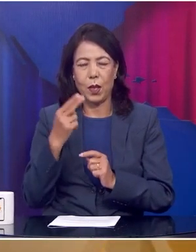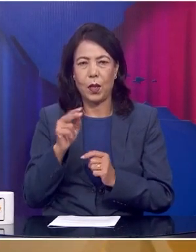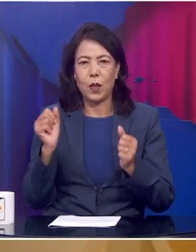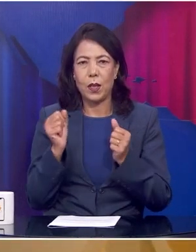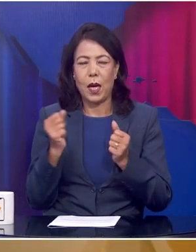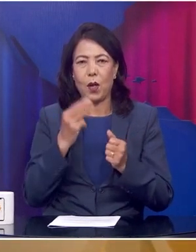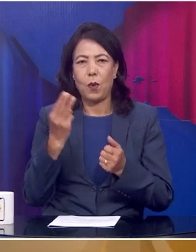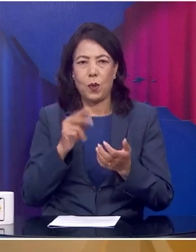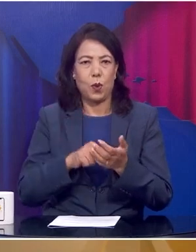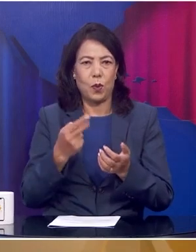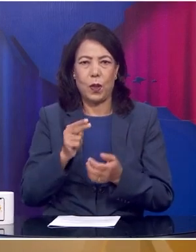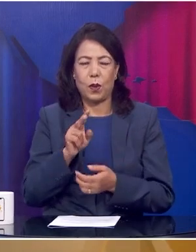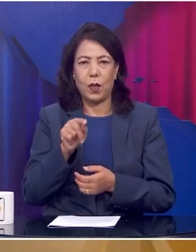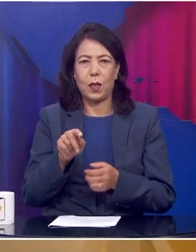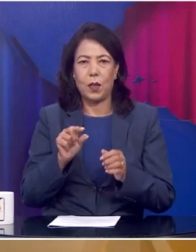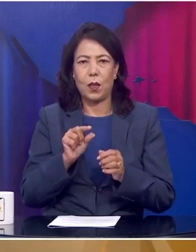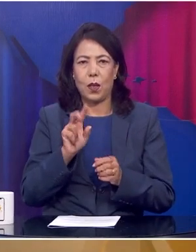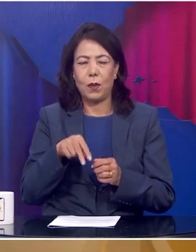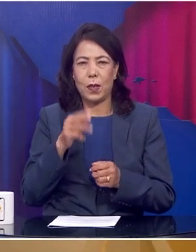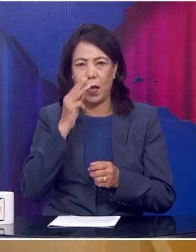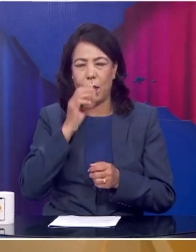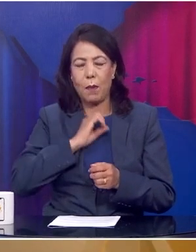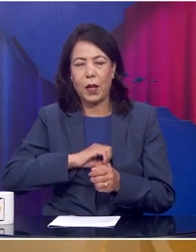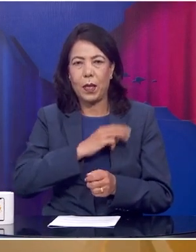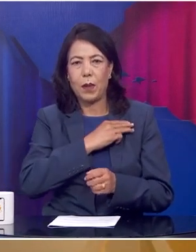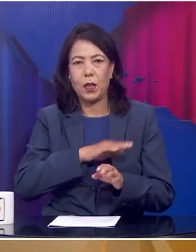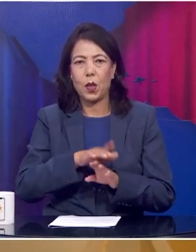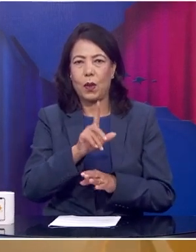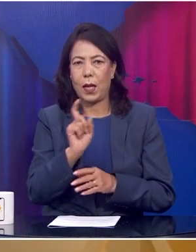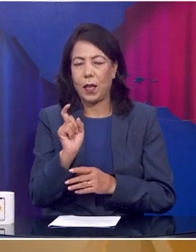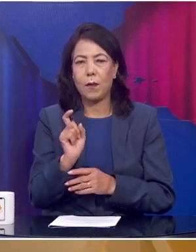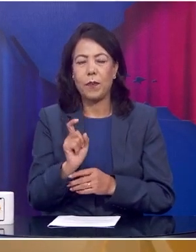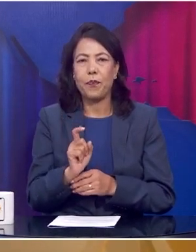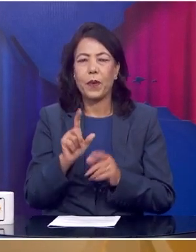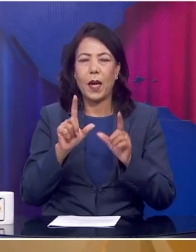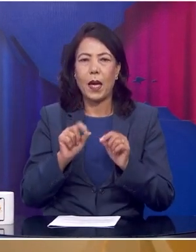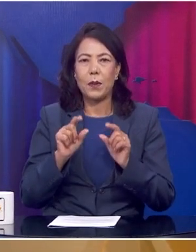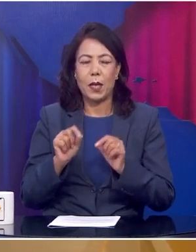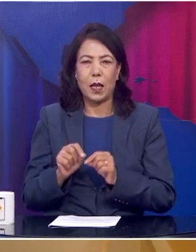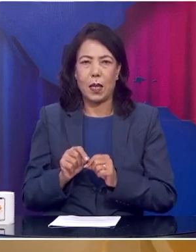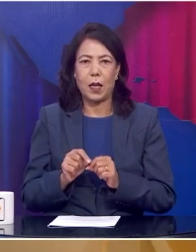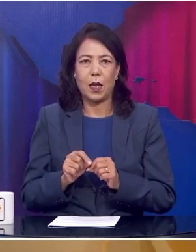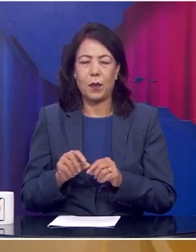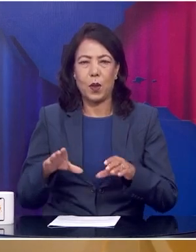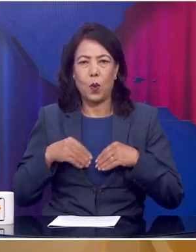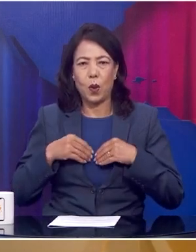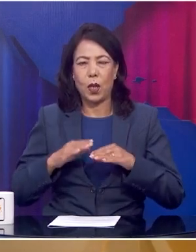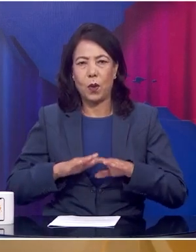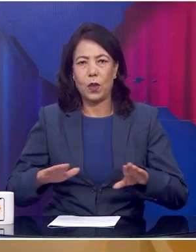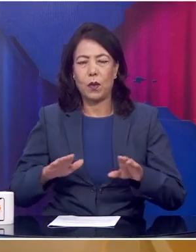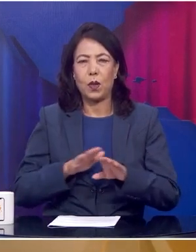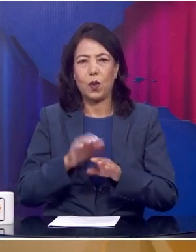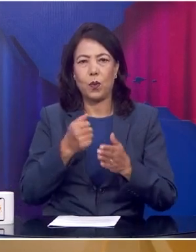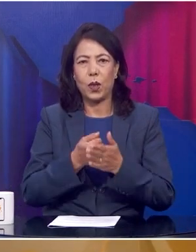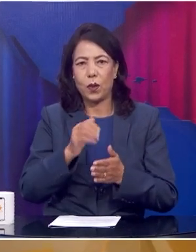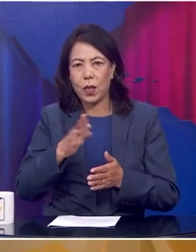जाडो मौसम सुरु भइसकेको छ, यस सन्दर्भमा चाहिँ अब पीडितहरूलाई चाहिने आवश्यक ओढ्ने ओछ्याउनेहरू पुगेको